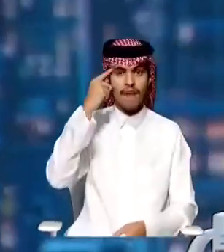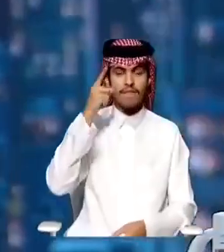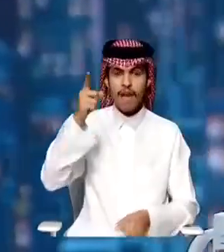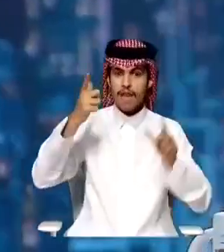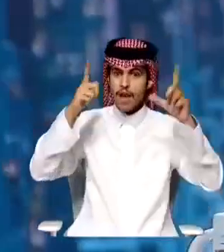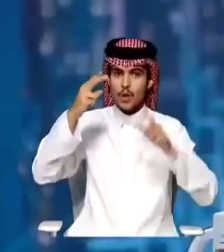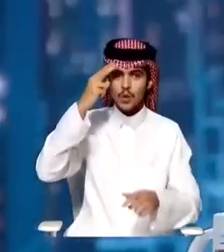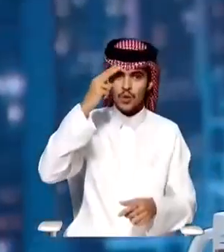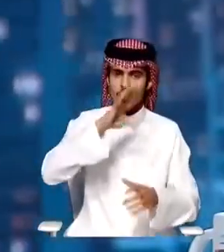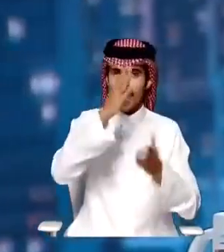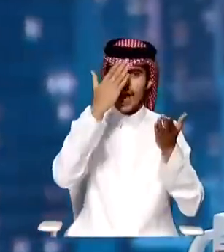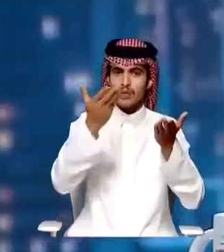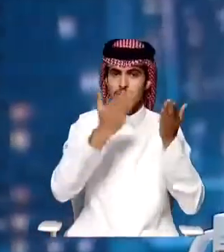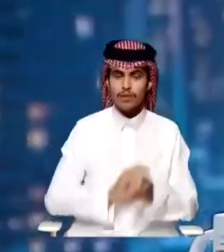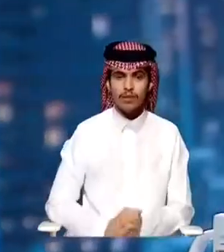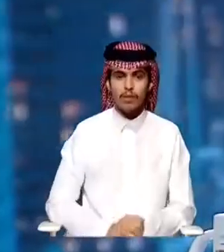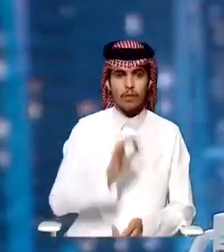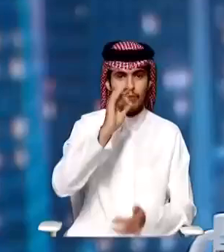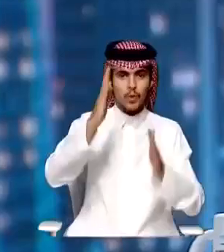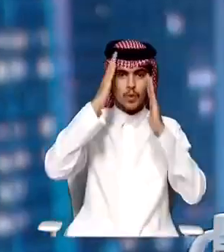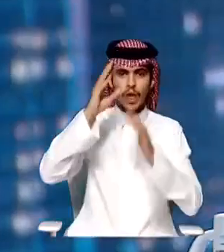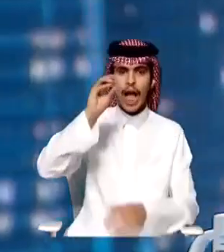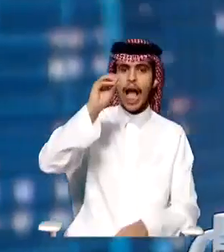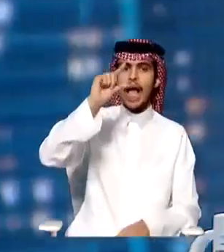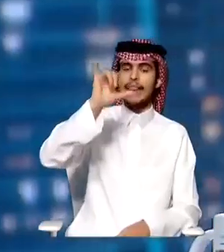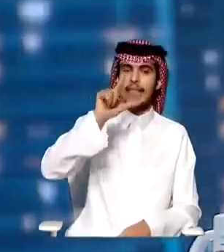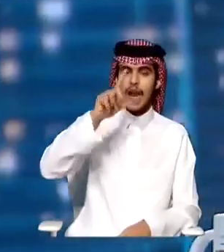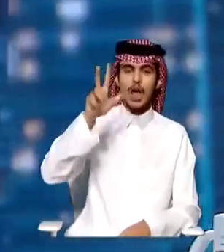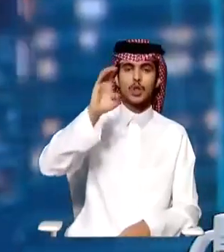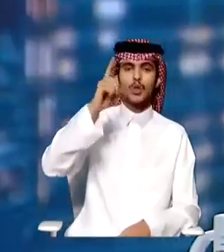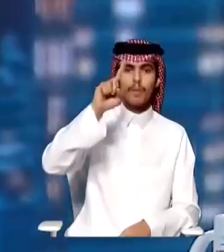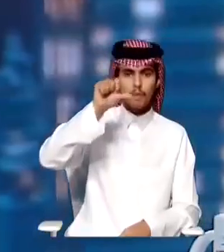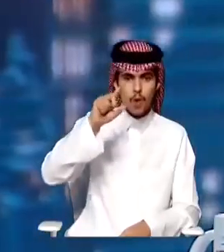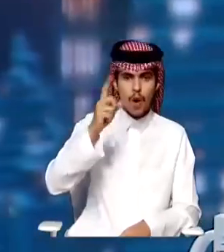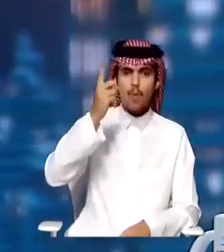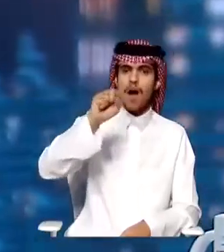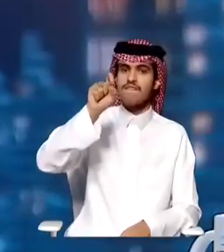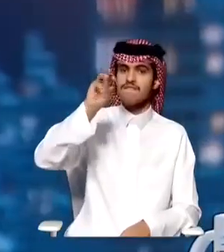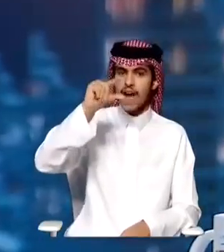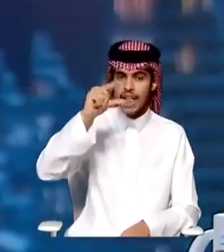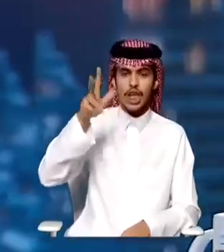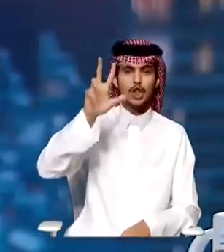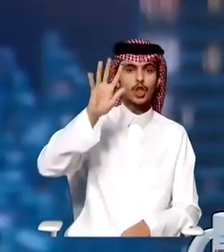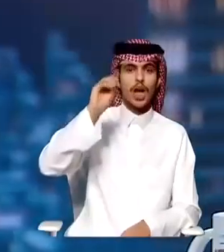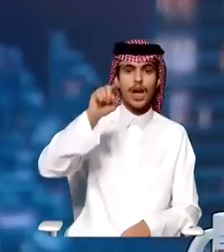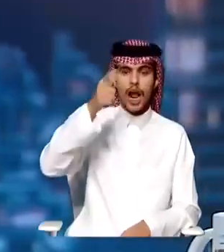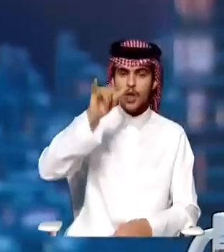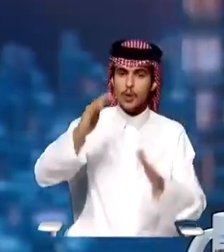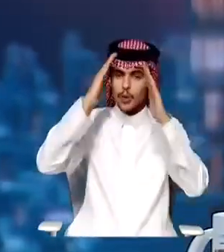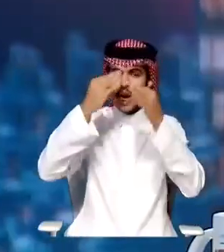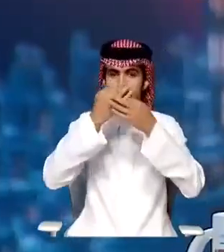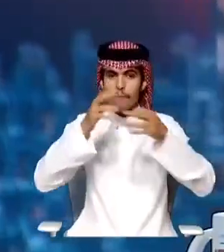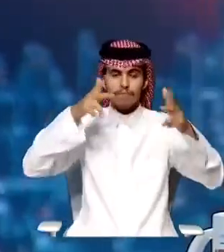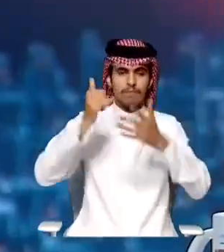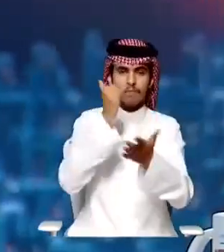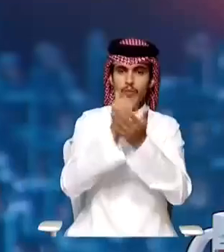وقتك شكرا للزميلات الشهراني على اعداد هذه الحلقه والمخرج بدر العنزي